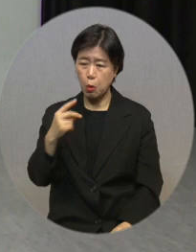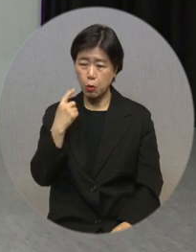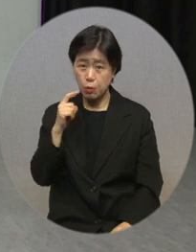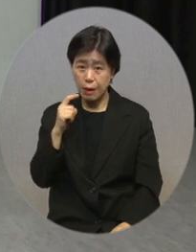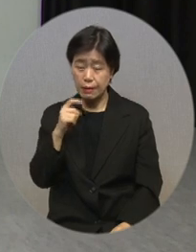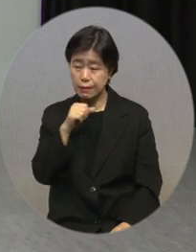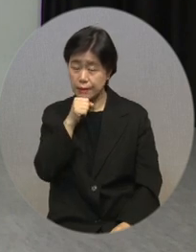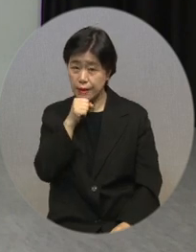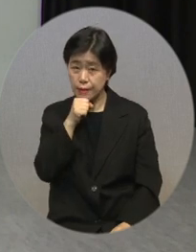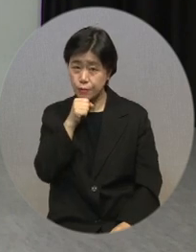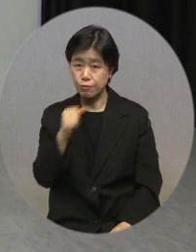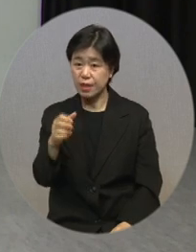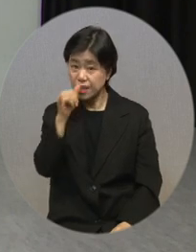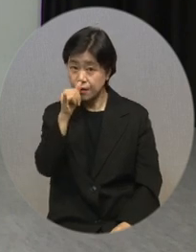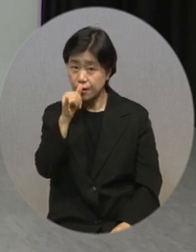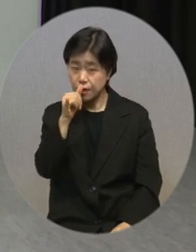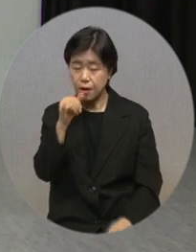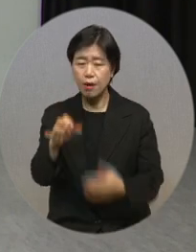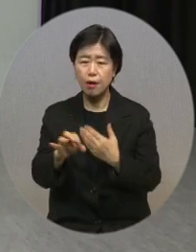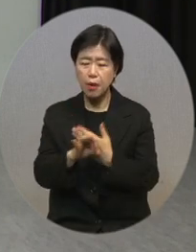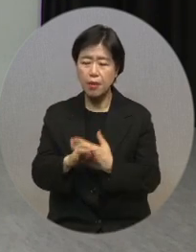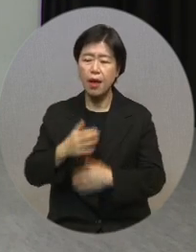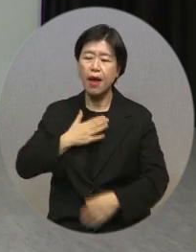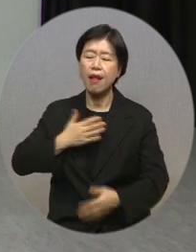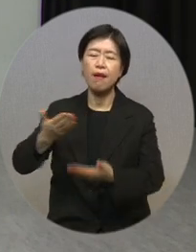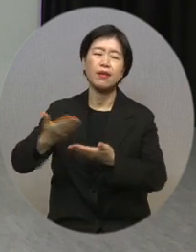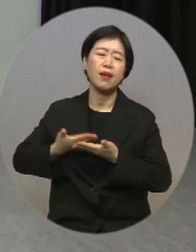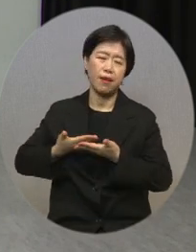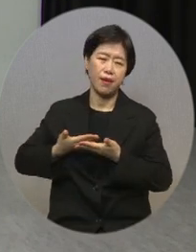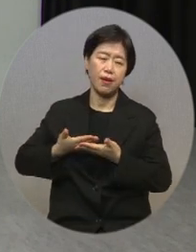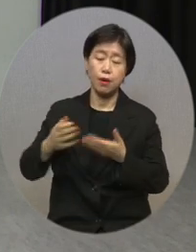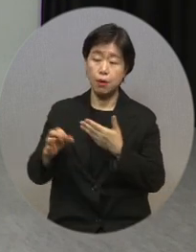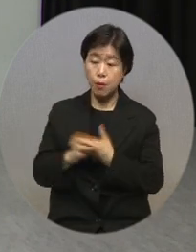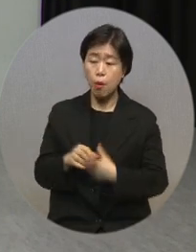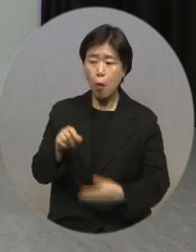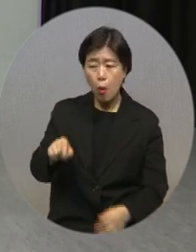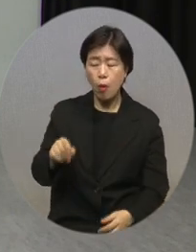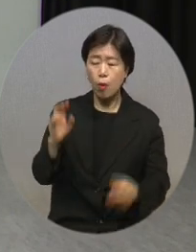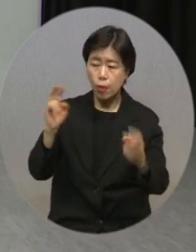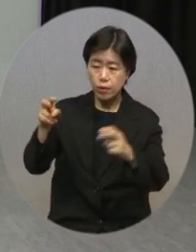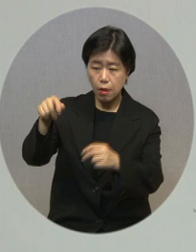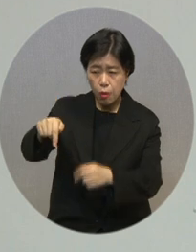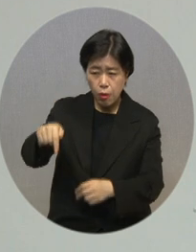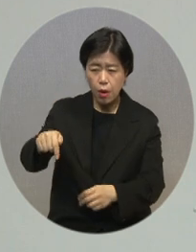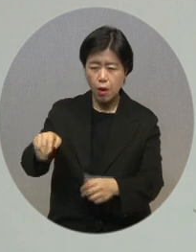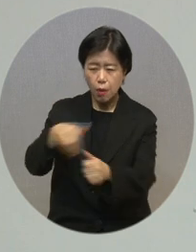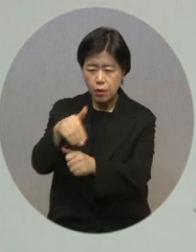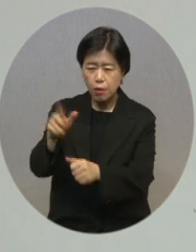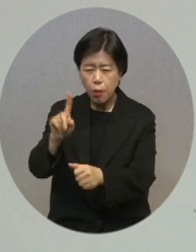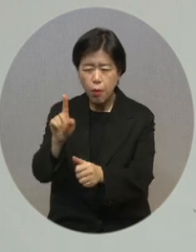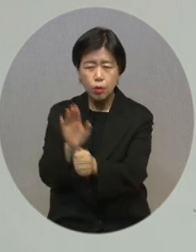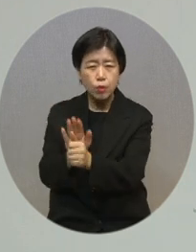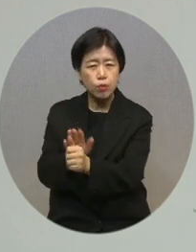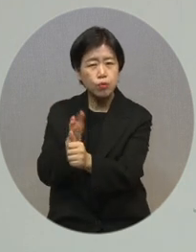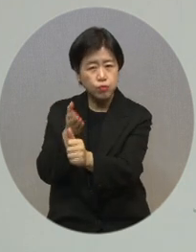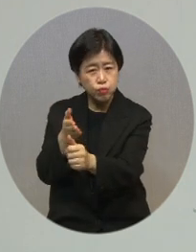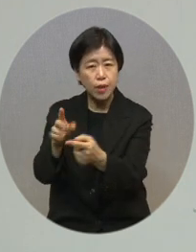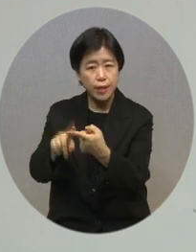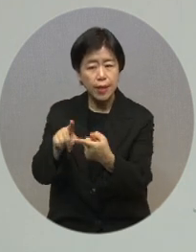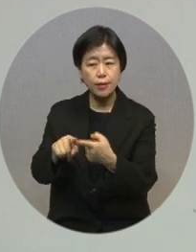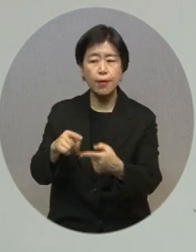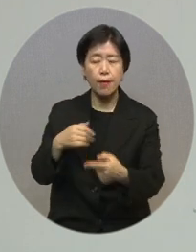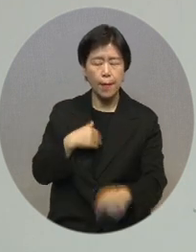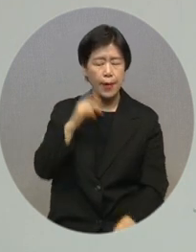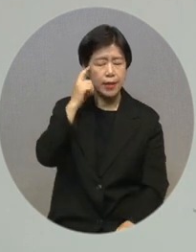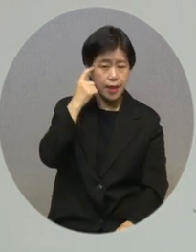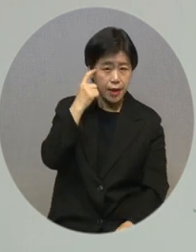하면은 저희 고용노동부가 그렇게 왜 어디가 지금 그 부족한지 또 어떻게 지원해줄지를 점검을